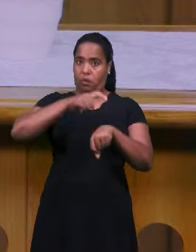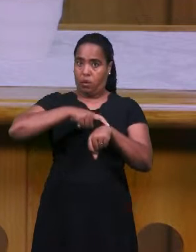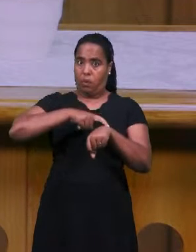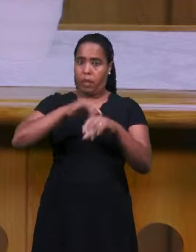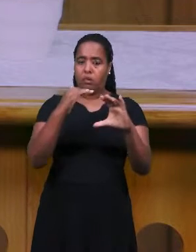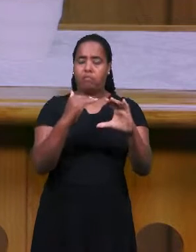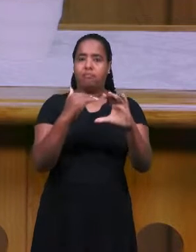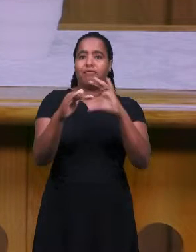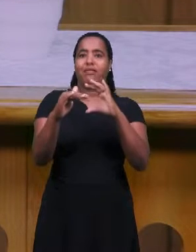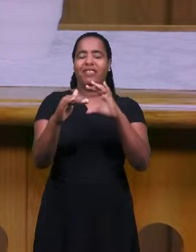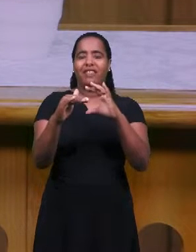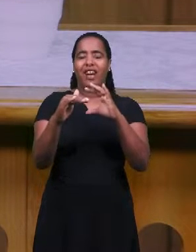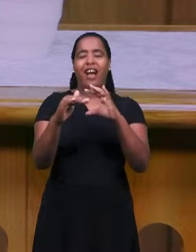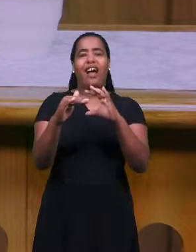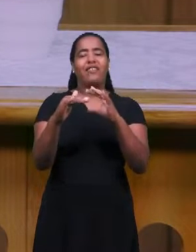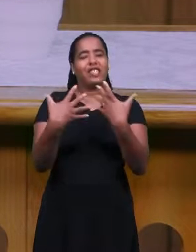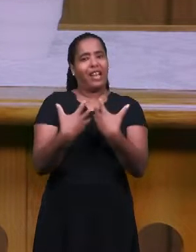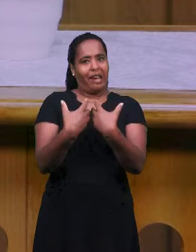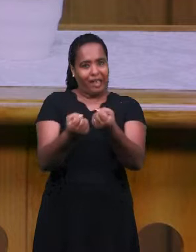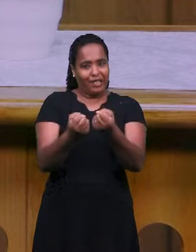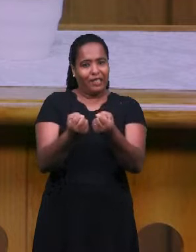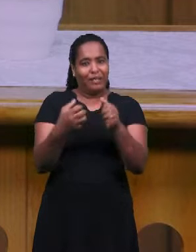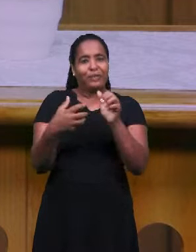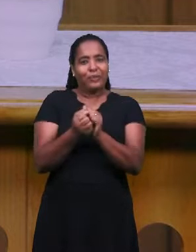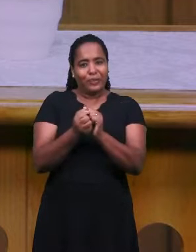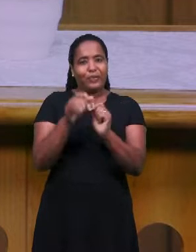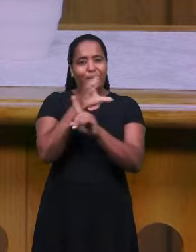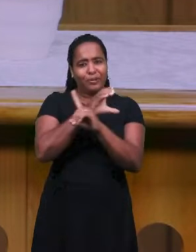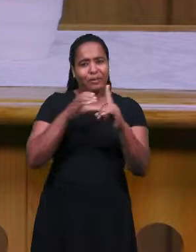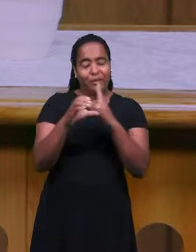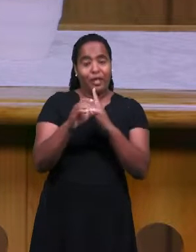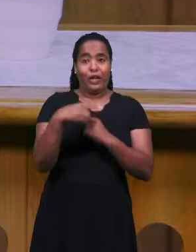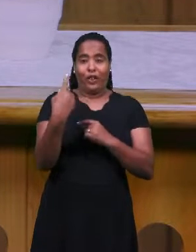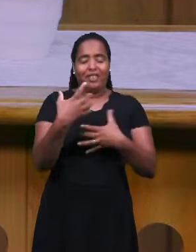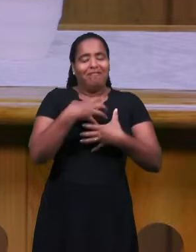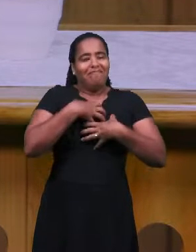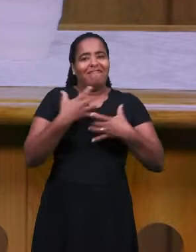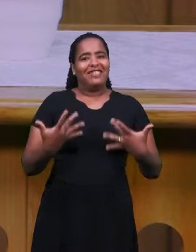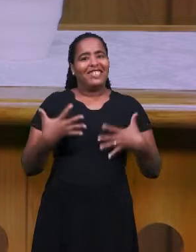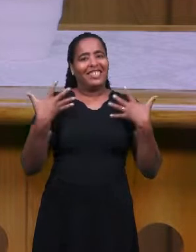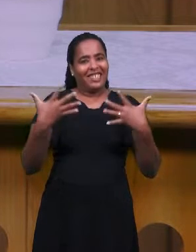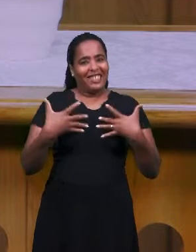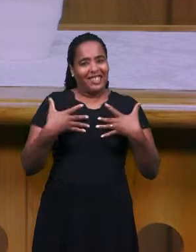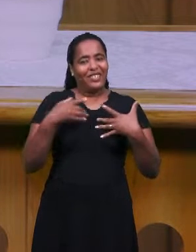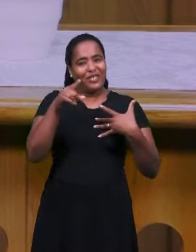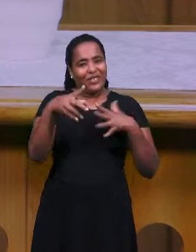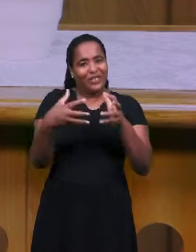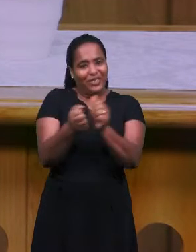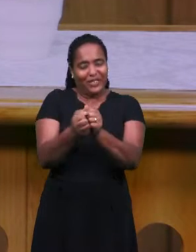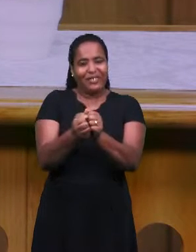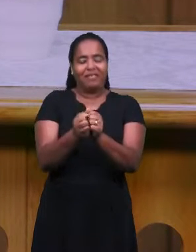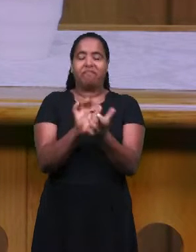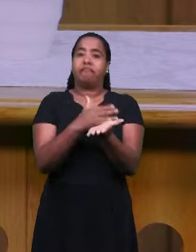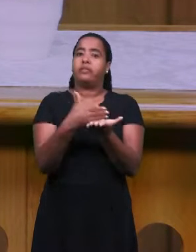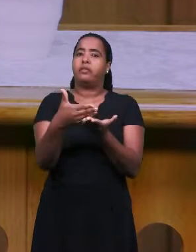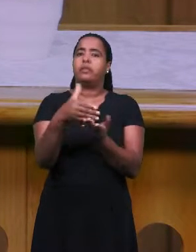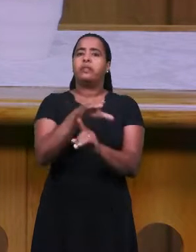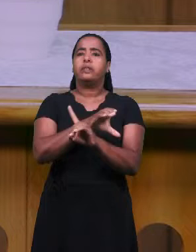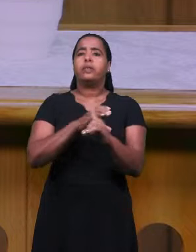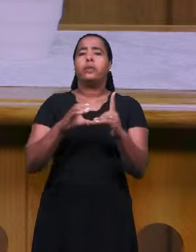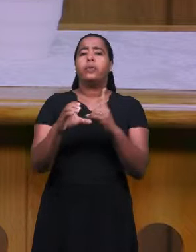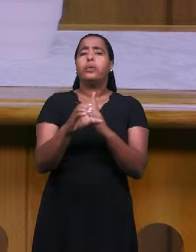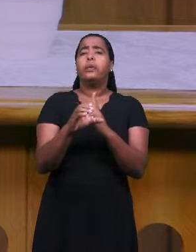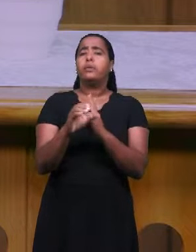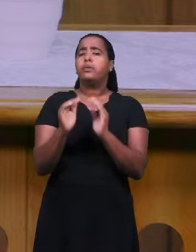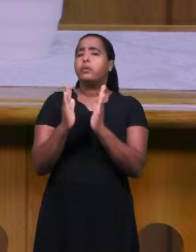могли, получив линк, поучаствовать в нашем богослужении. И для нас большая радость, что вы сегодня с нами. И мы начнем это богослужение с